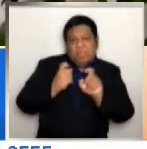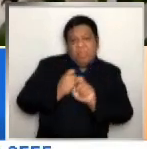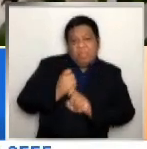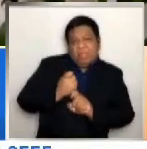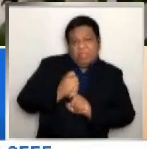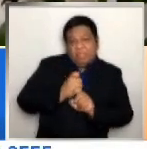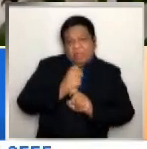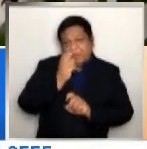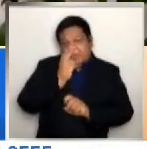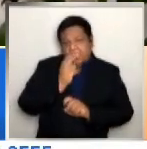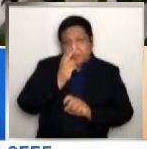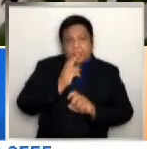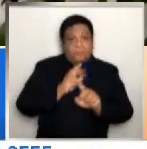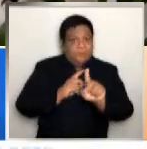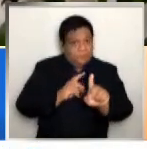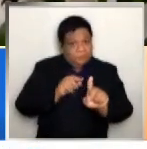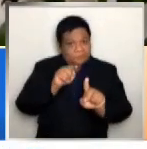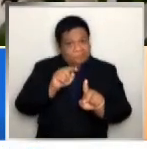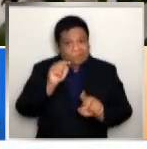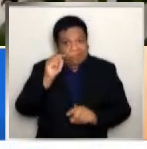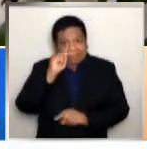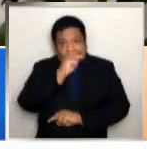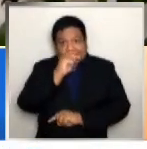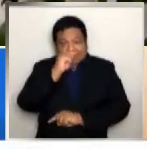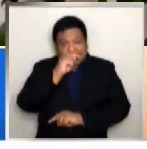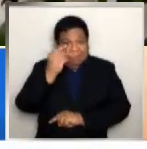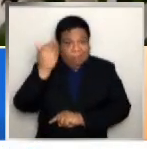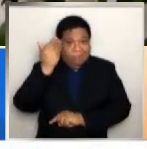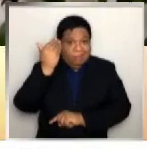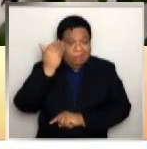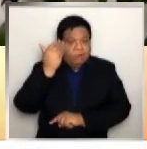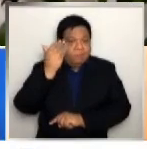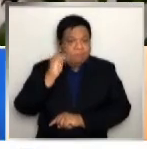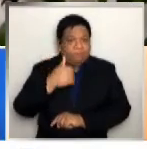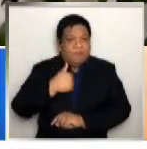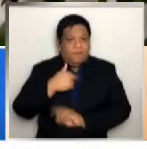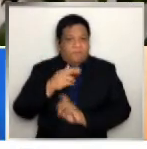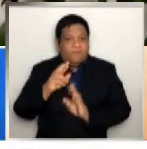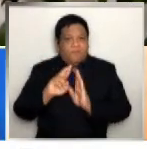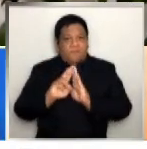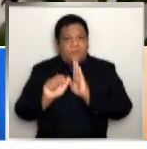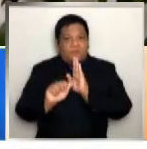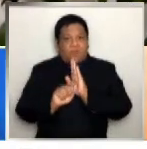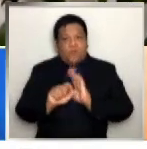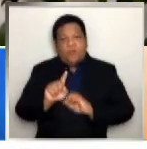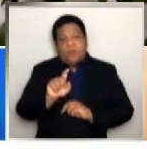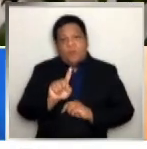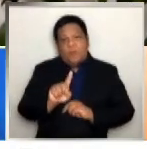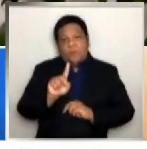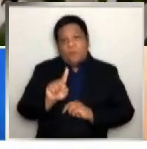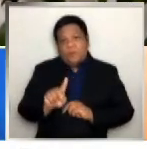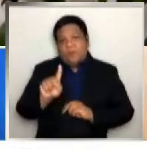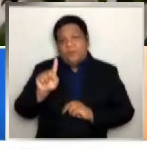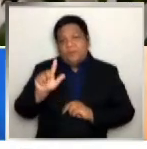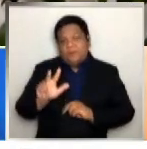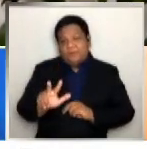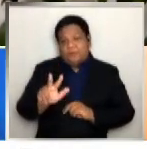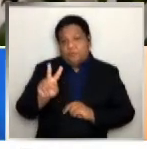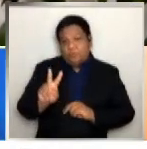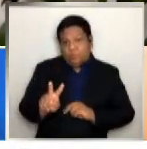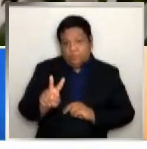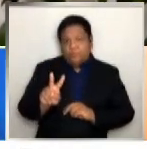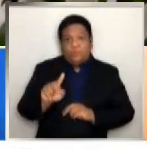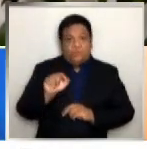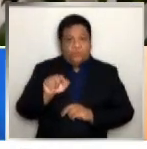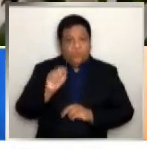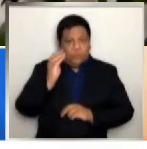mga nagsisinungaling na yan, meron po tayong Republic Act 1133-2, alam po natin. Madalas natin dinidiscuss ang law